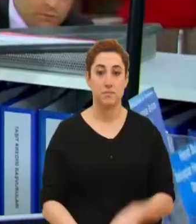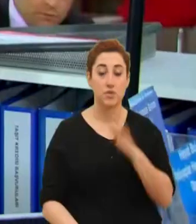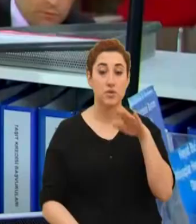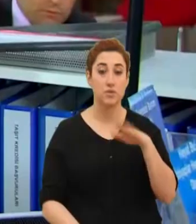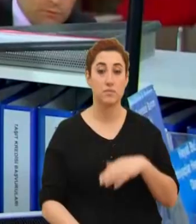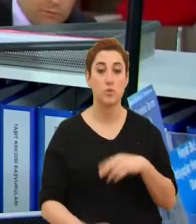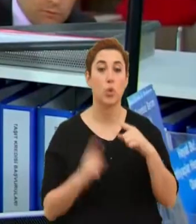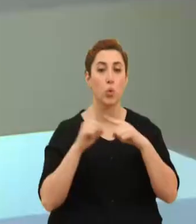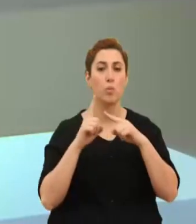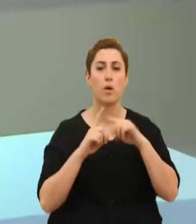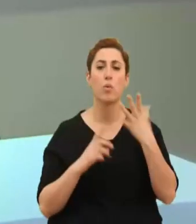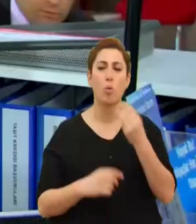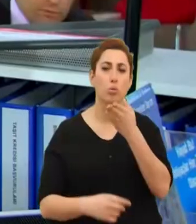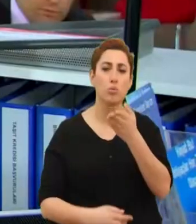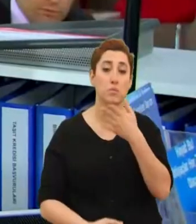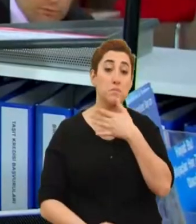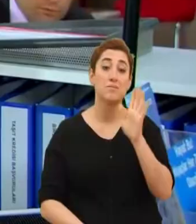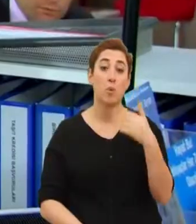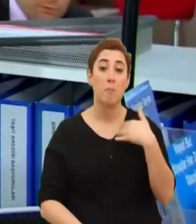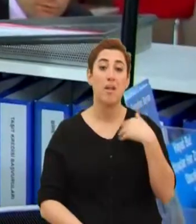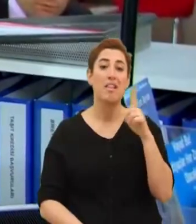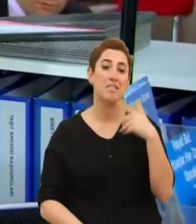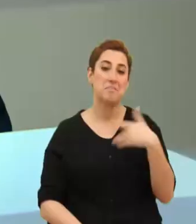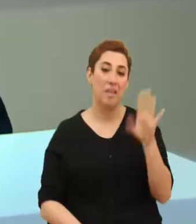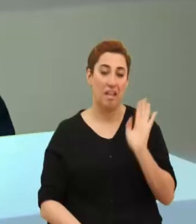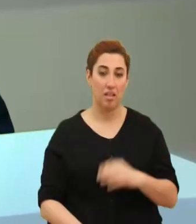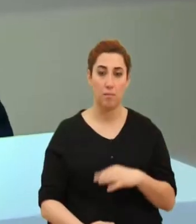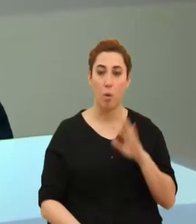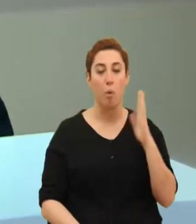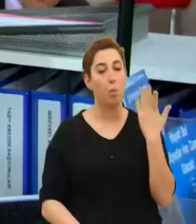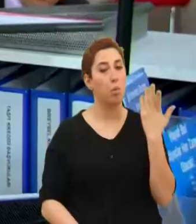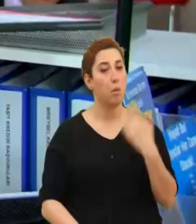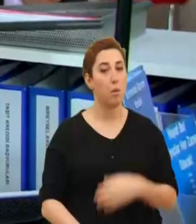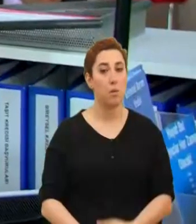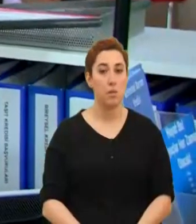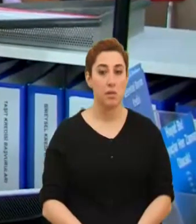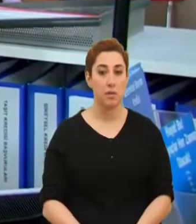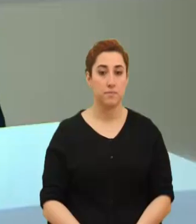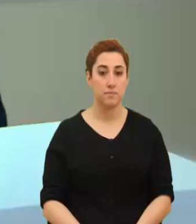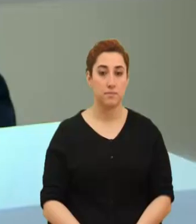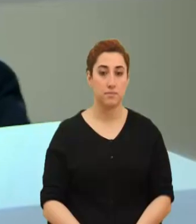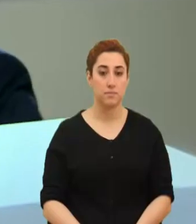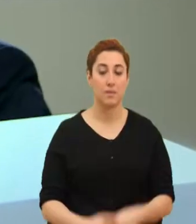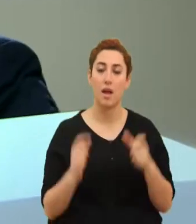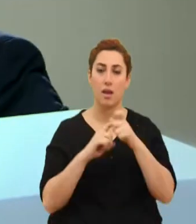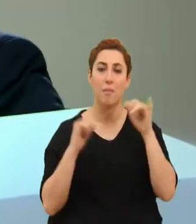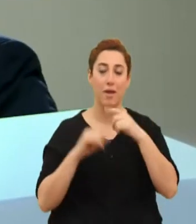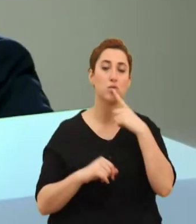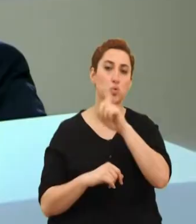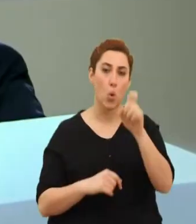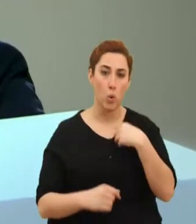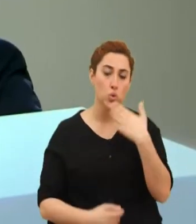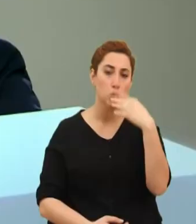Şşt, Tuba, neyi var bunun? Bilmiyorum, beni de ilgilendirmez. Allah Allah. Erdem, aynı soruyu